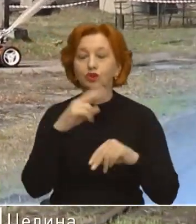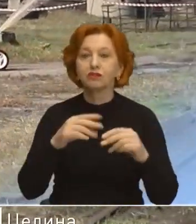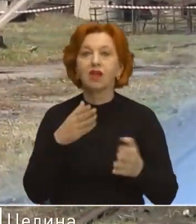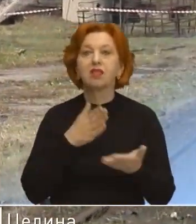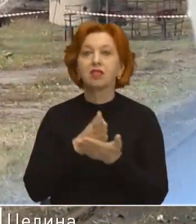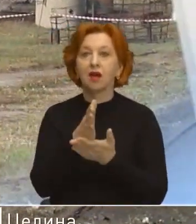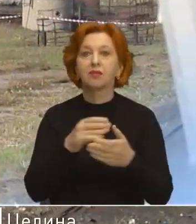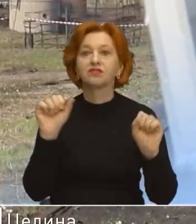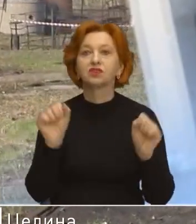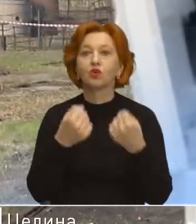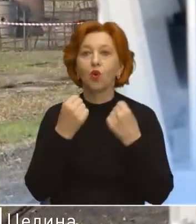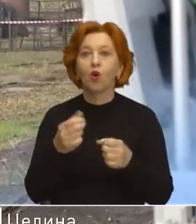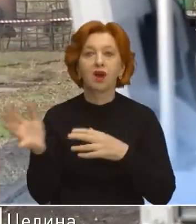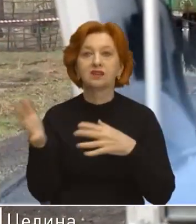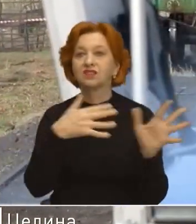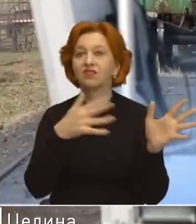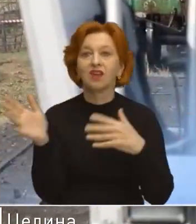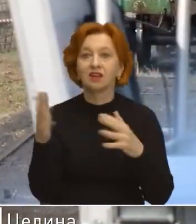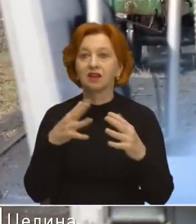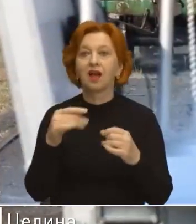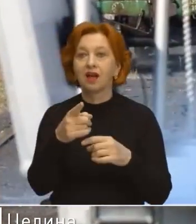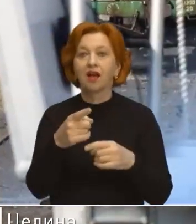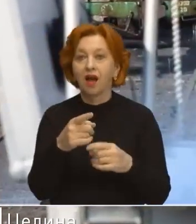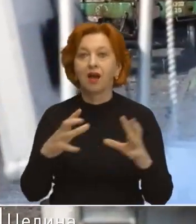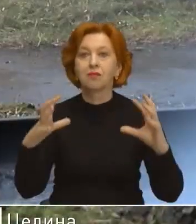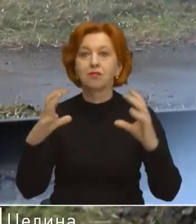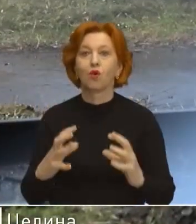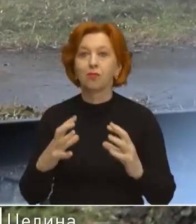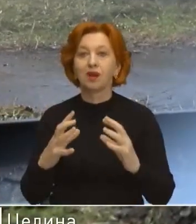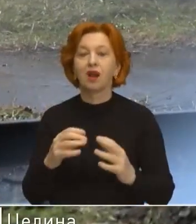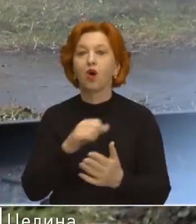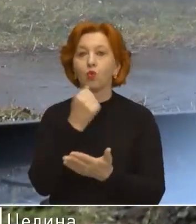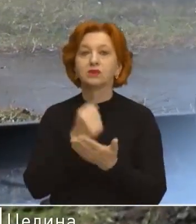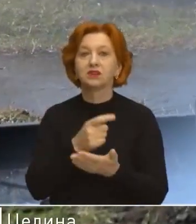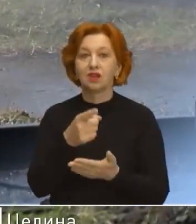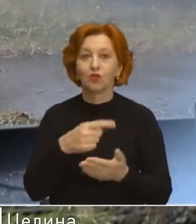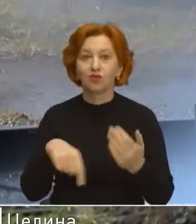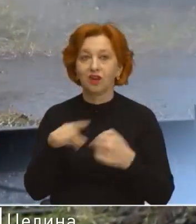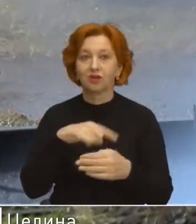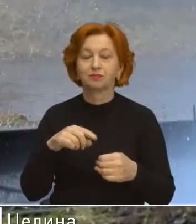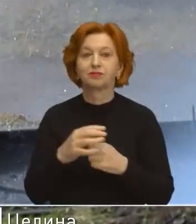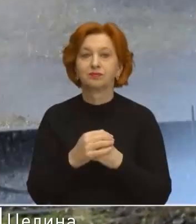направления и скорости ветра. С ними и мобильная роботизированная установка.